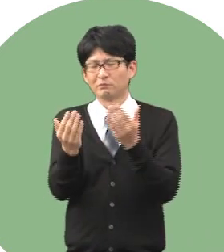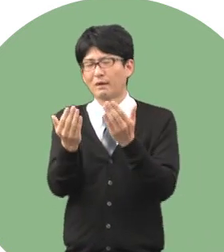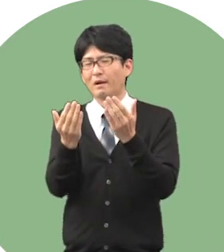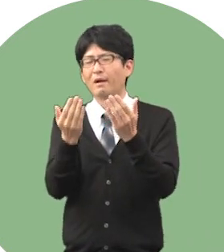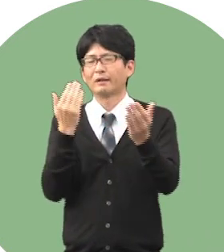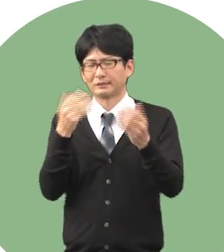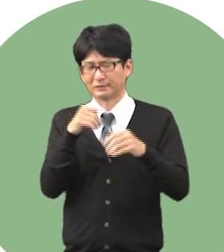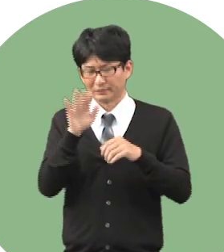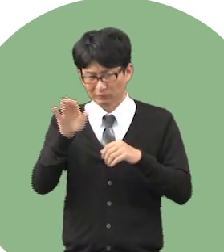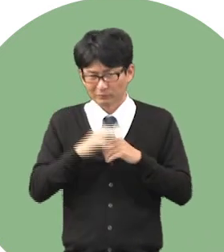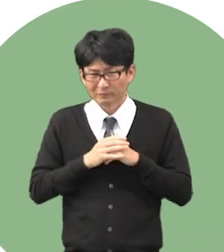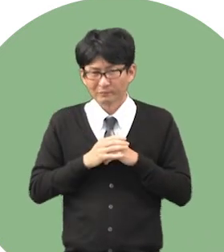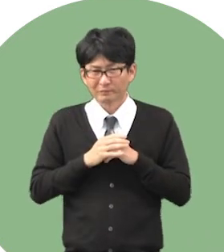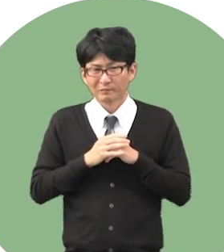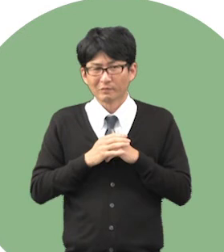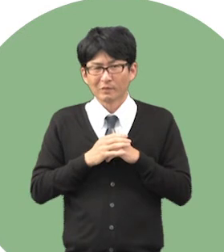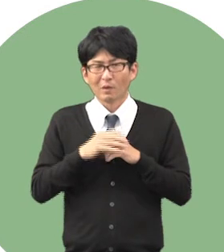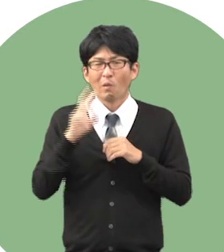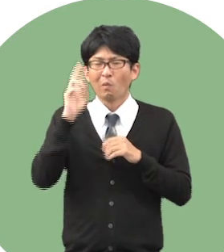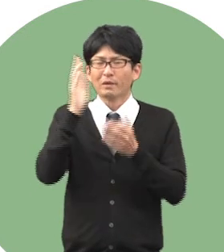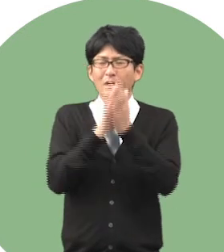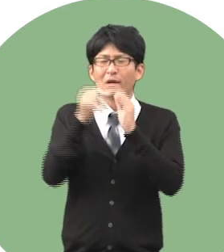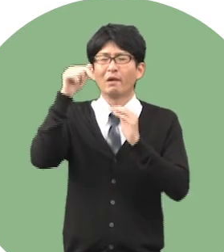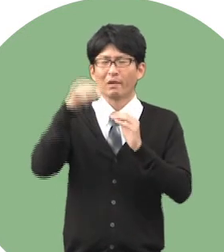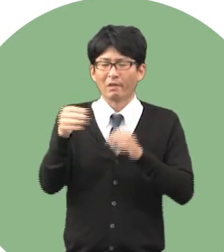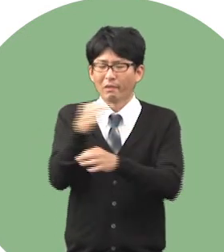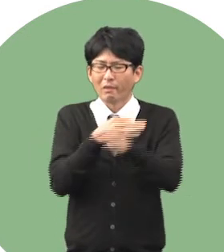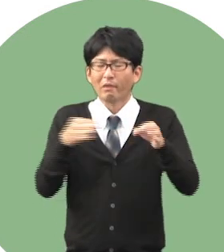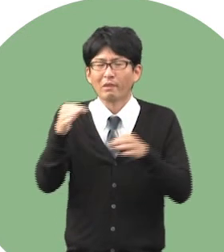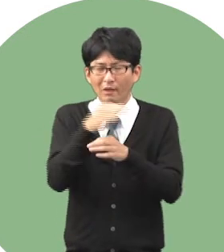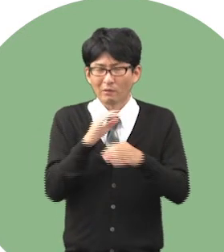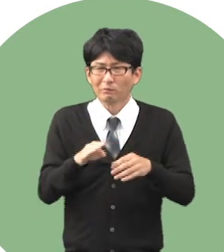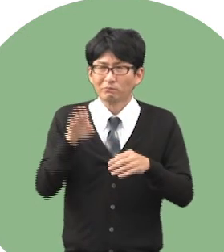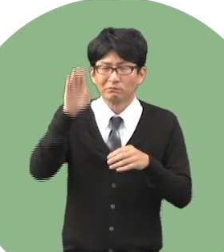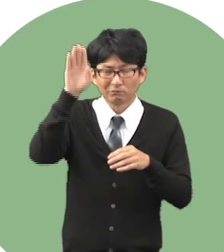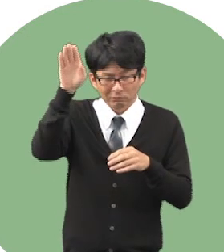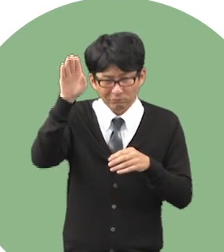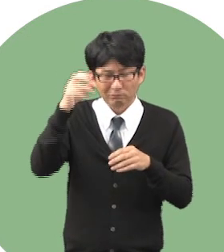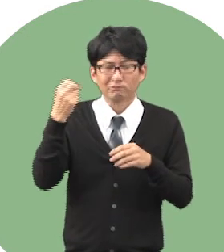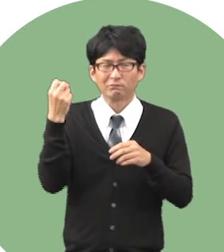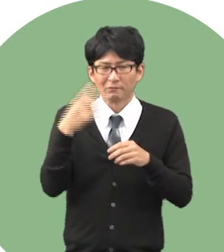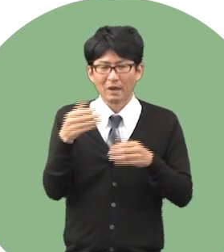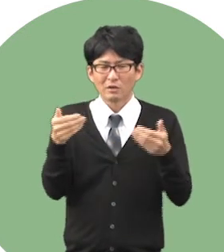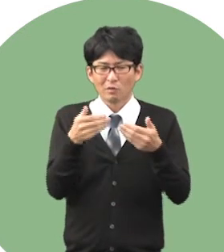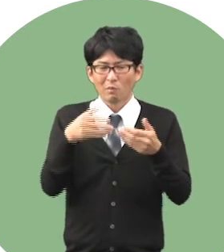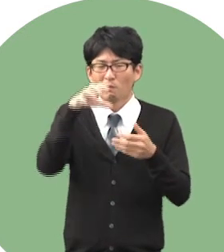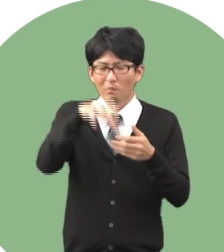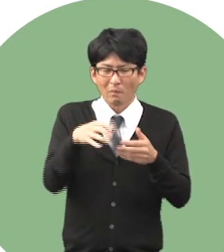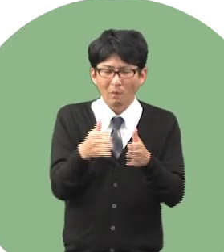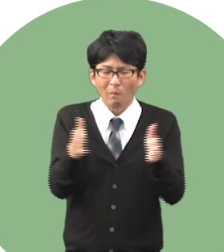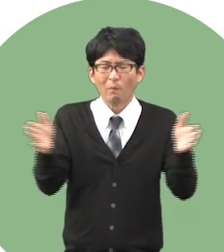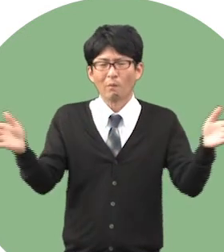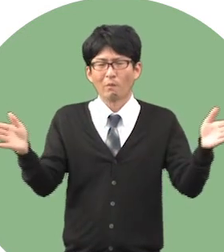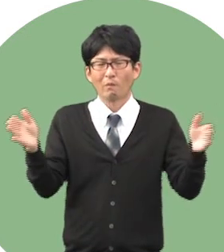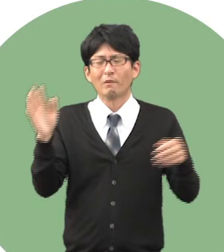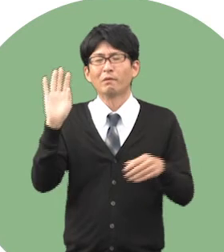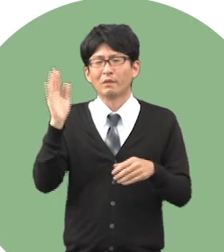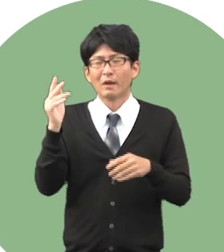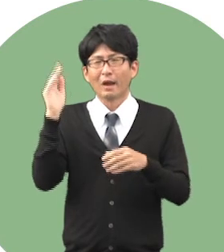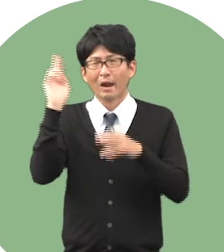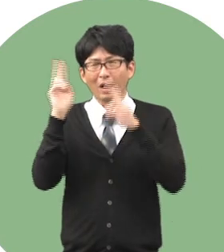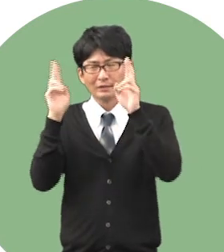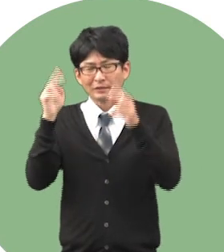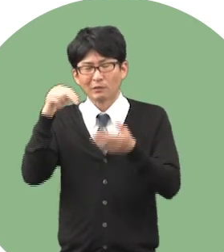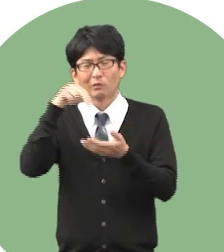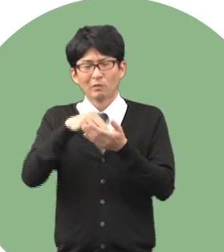大きくなっています。沖縄県の経済は景気が良くなり働く場が増える一方で、企業にとっ